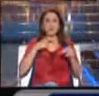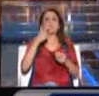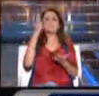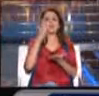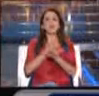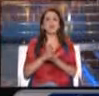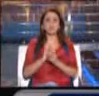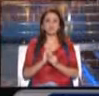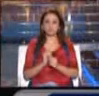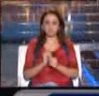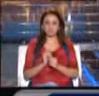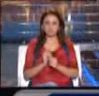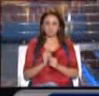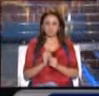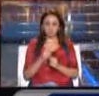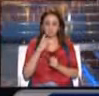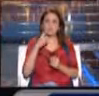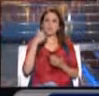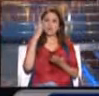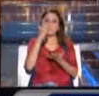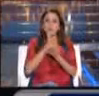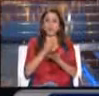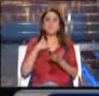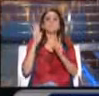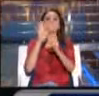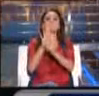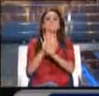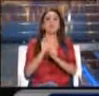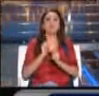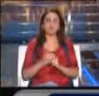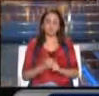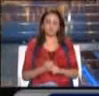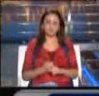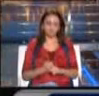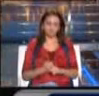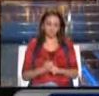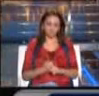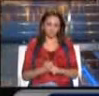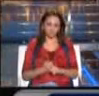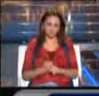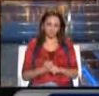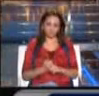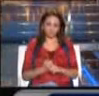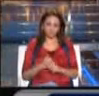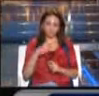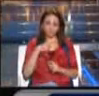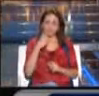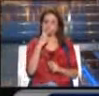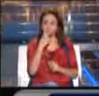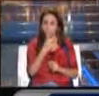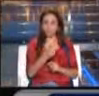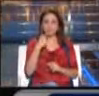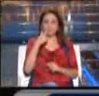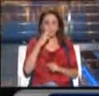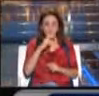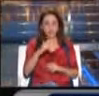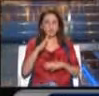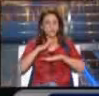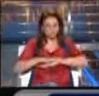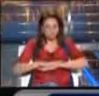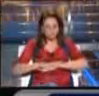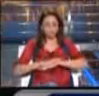ما فيهاش وجهات نظر دي لا يعني وجهات نظر في ايه يعني ممكن اتدخل اتفضل لا لا طبعا لا كلامك بص خالد كلامك محترم بس اذا